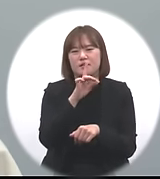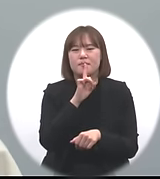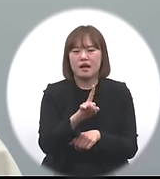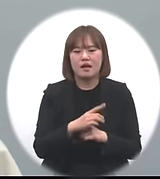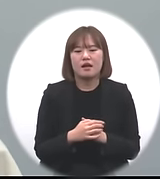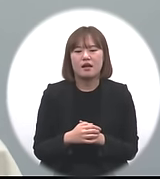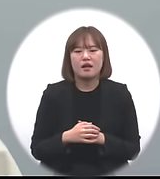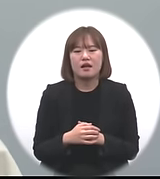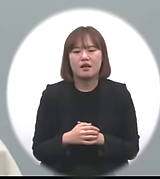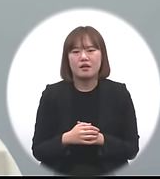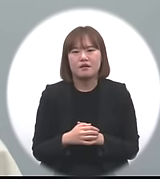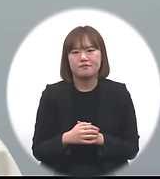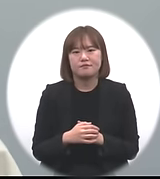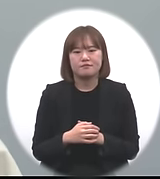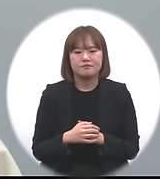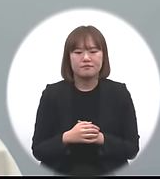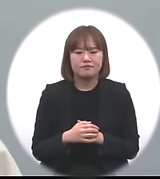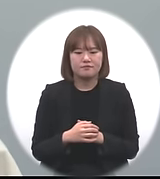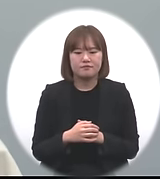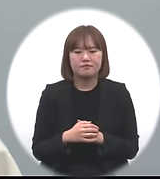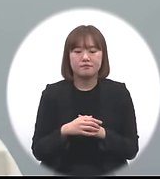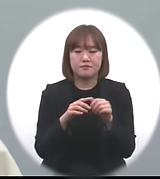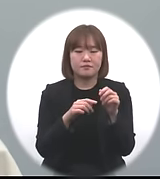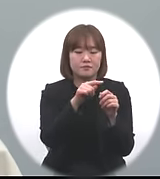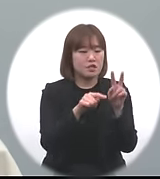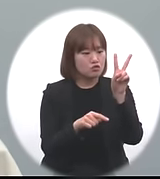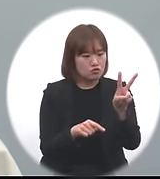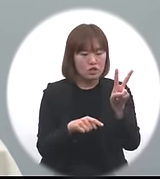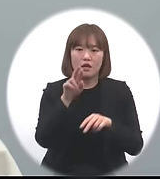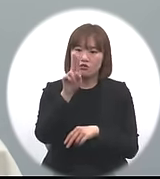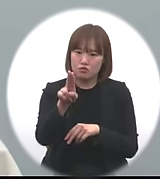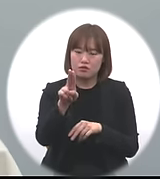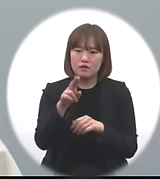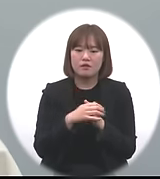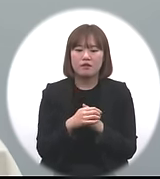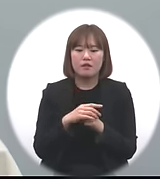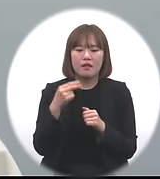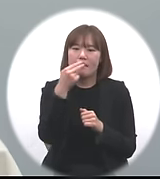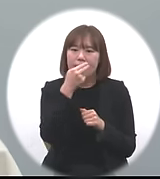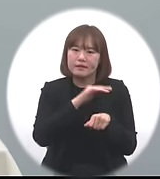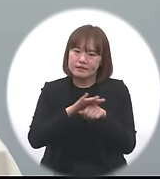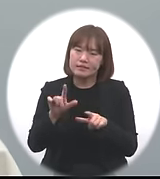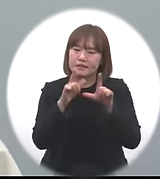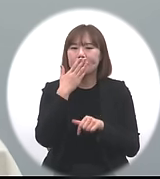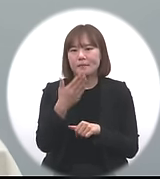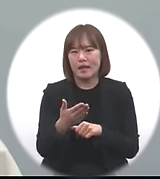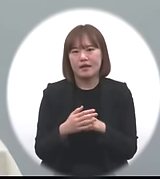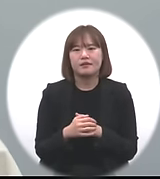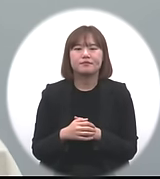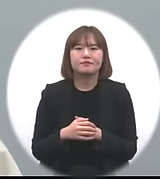충치 예방이 안 된다는 얘기예요. 어떻게 해야 돼요? 저 홈을 메꿔야 됩니다. 메꾸지 않으면 이쪽에 있는 V타입이나 U타입은